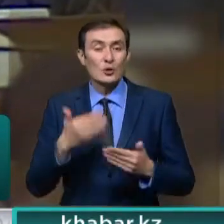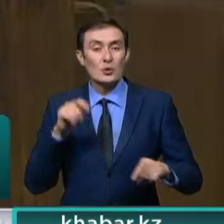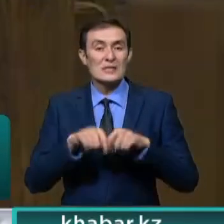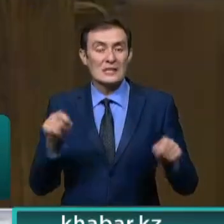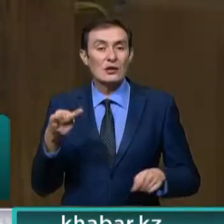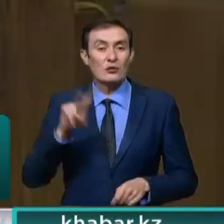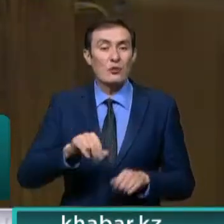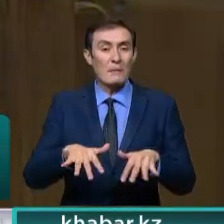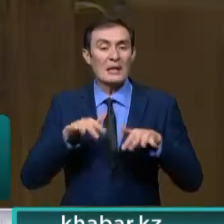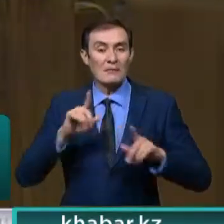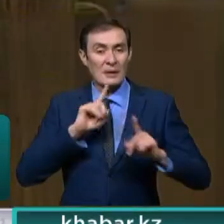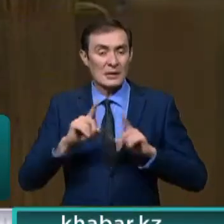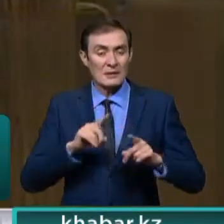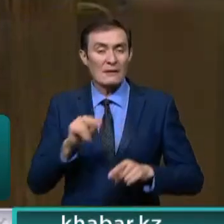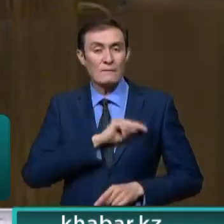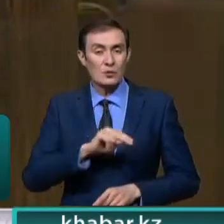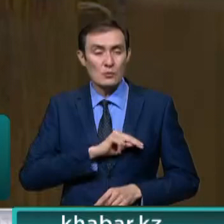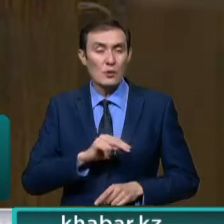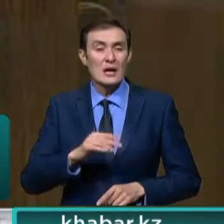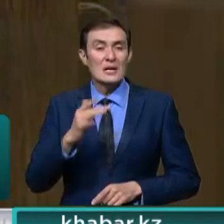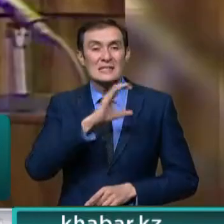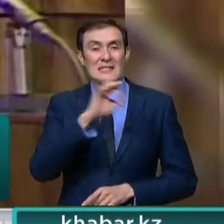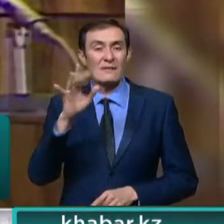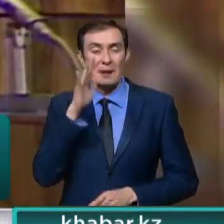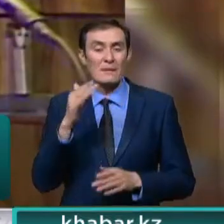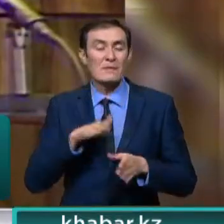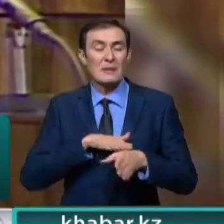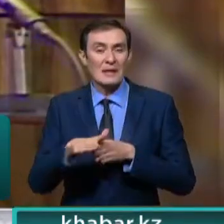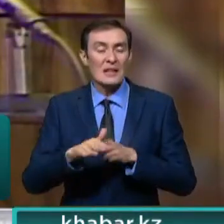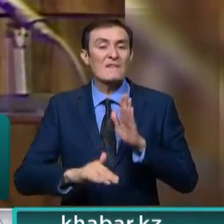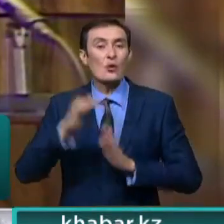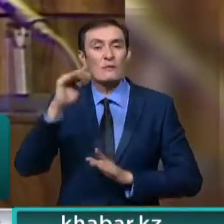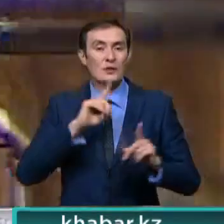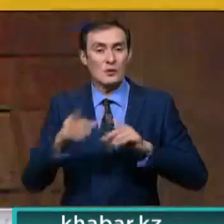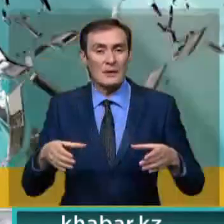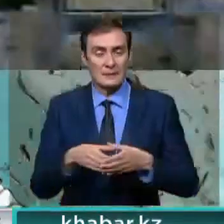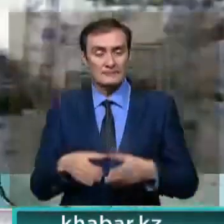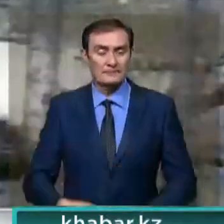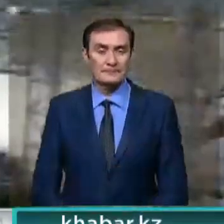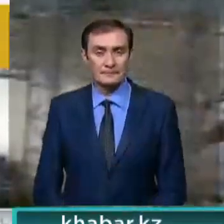создания двухпалатного парламента его функции по советской системе выполнял Верховный Совет.